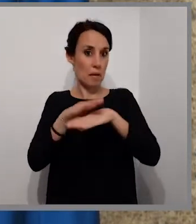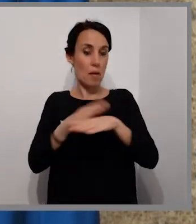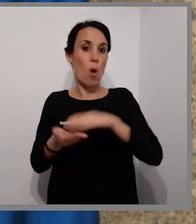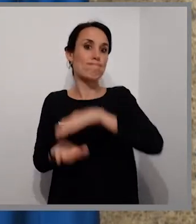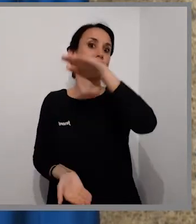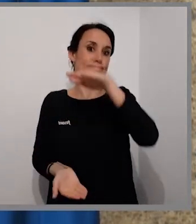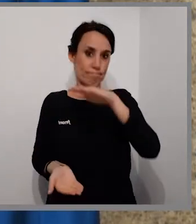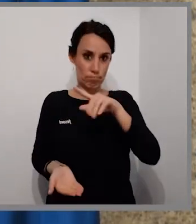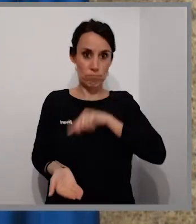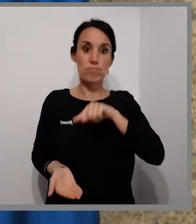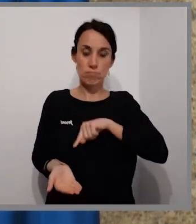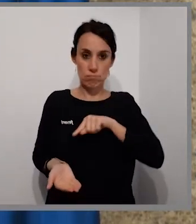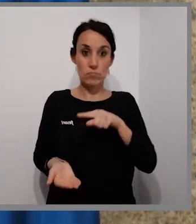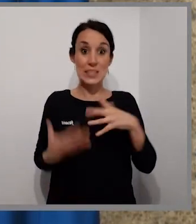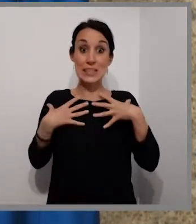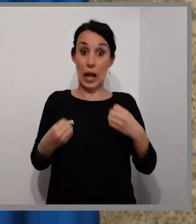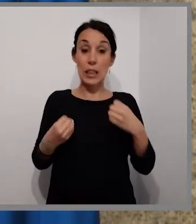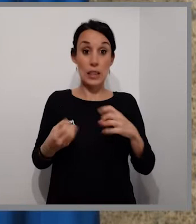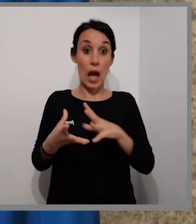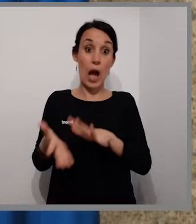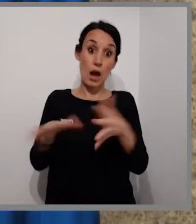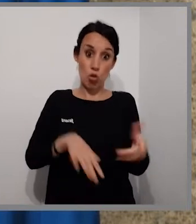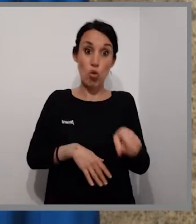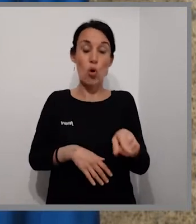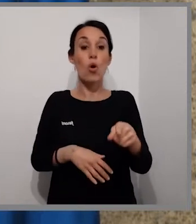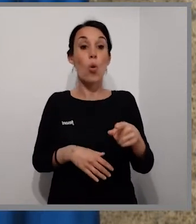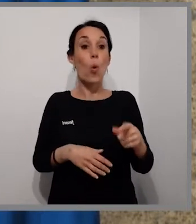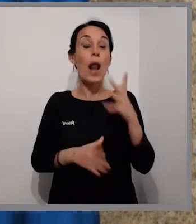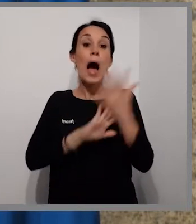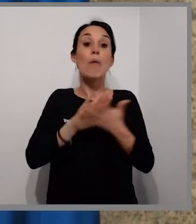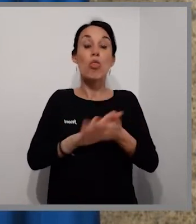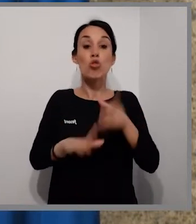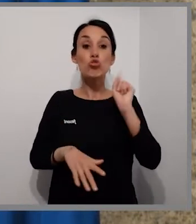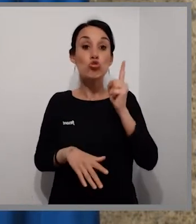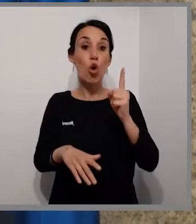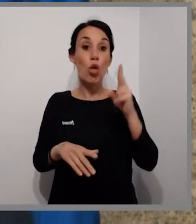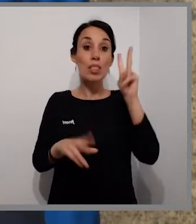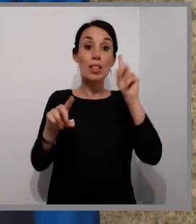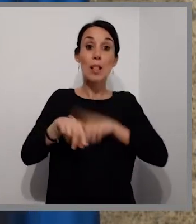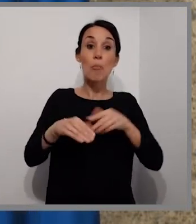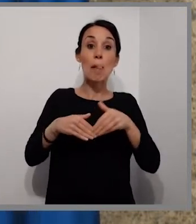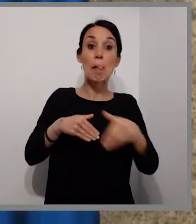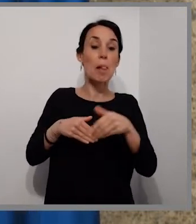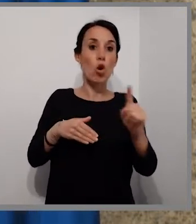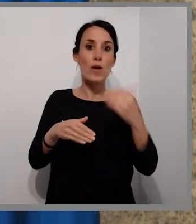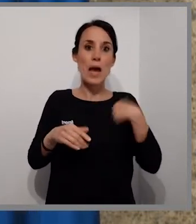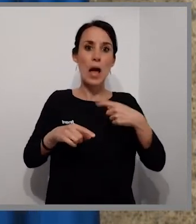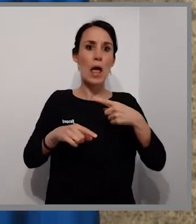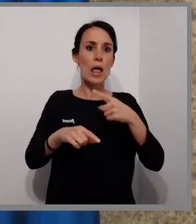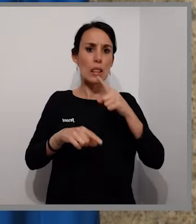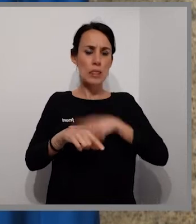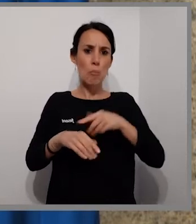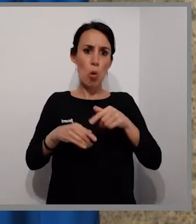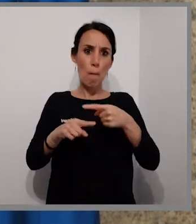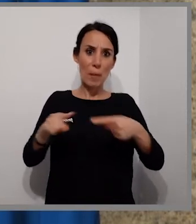clúster de la producció sanitària, perquè ja no estem parlant d'una qüestió a curt, estem parlant a